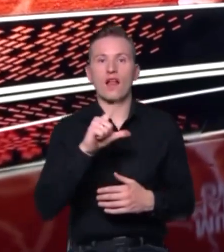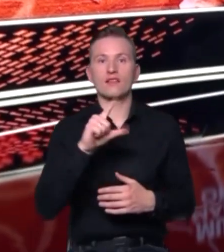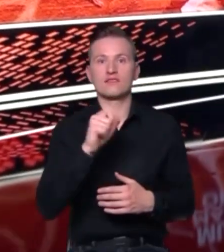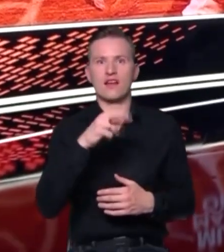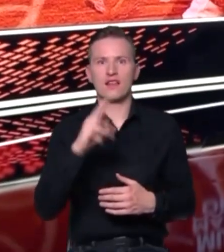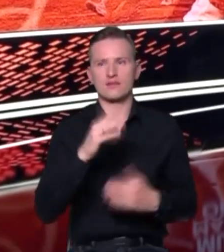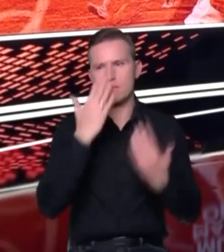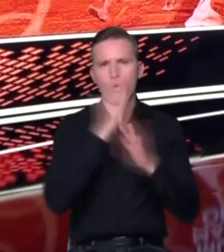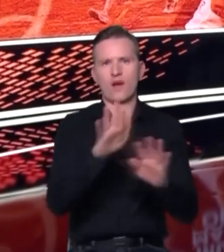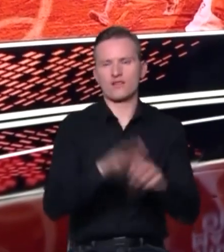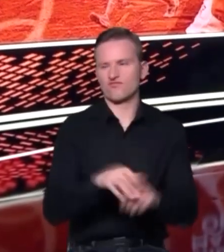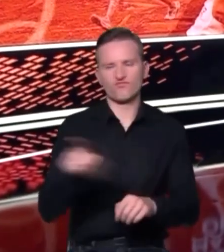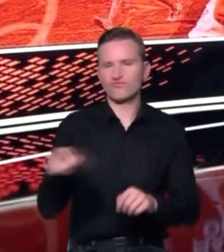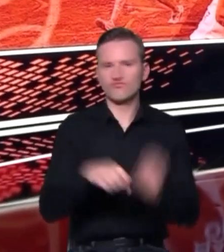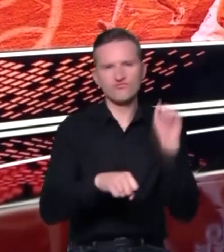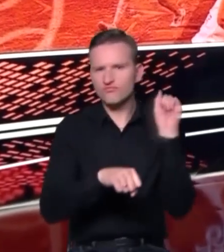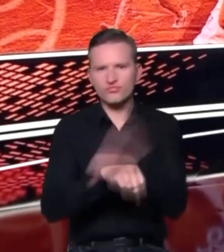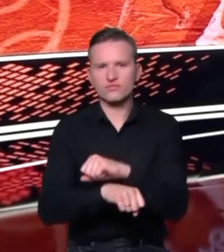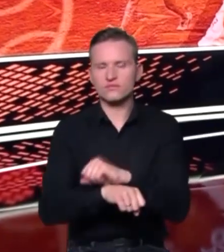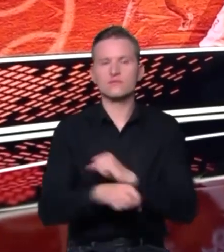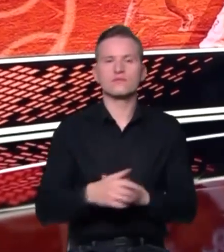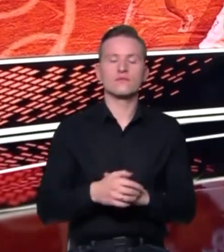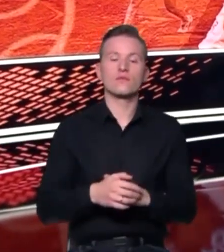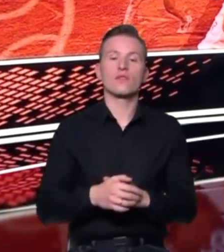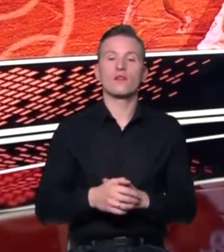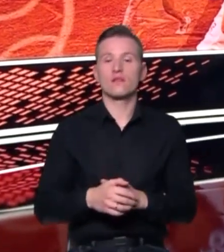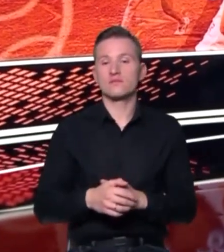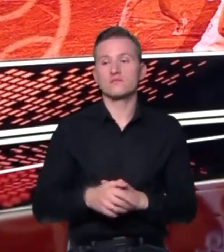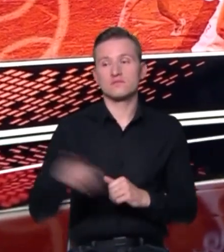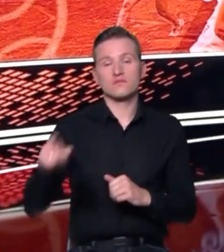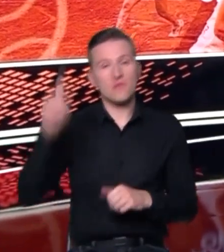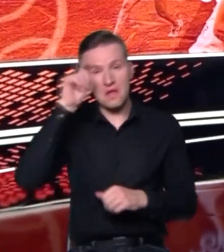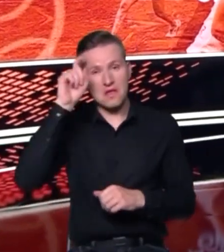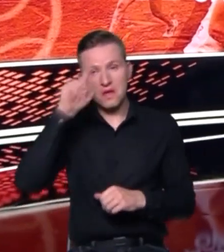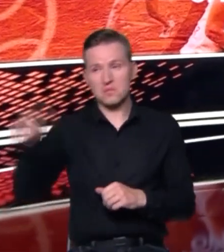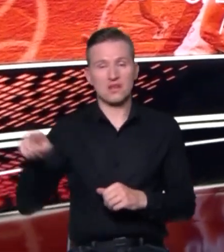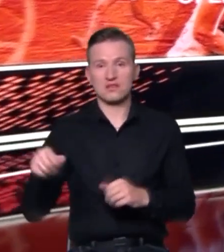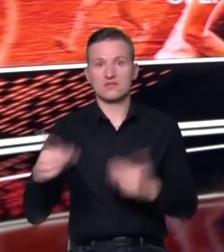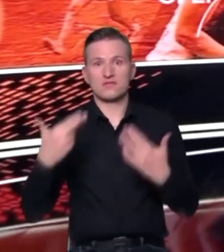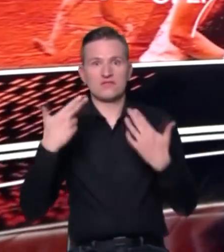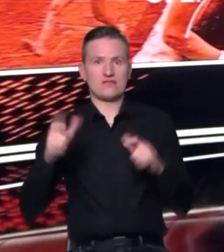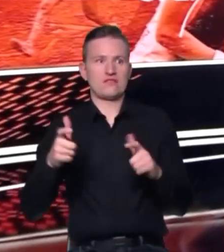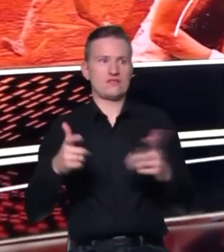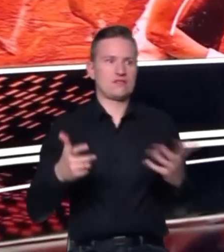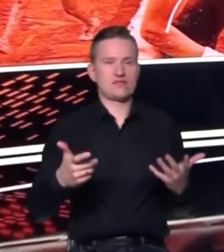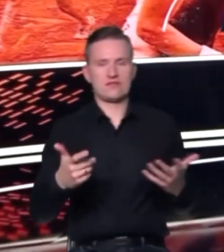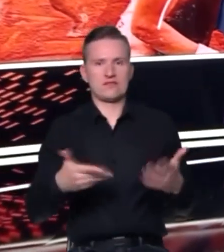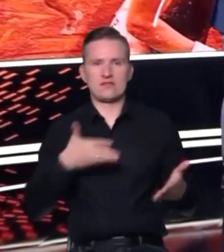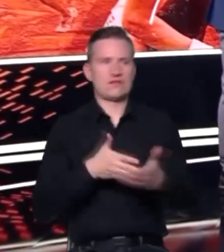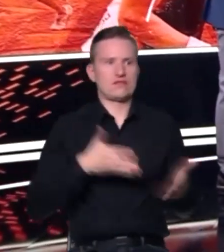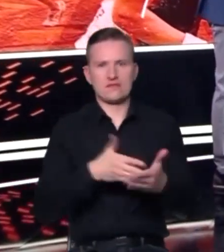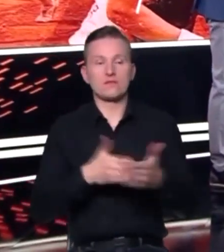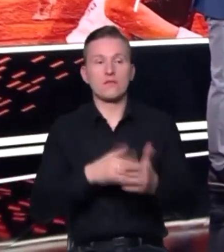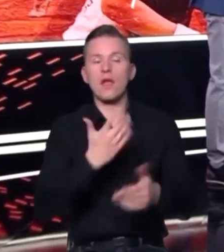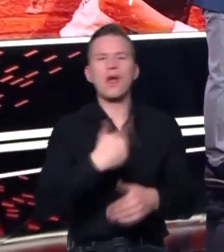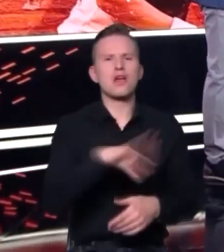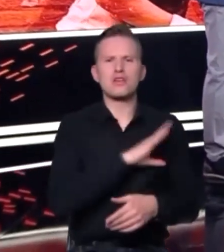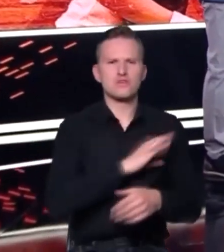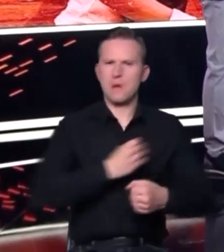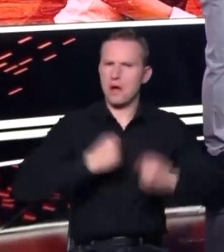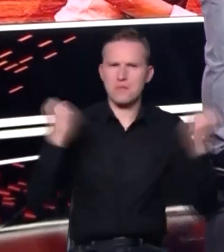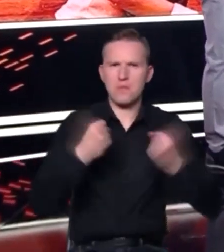to i tak jak mówię, nie dał absolutnie Niemcowi dojść do głosu. Imponuje Hiszpan siłą uderzeń,